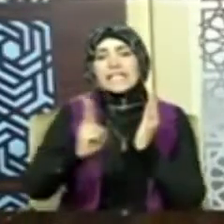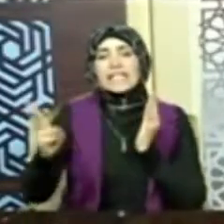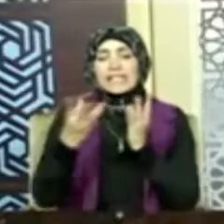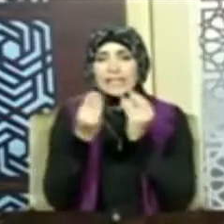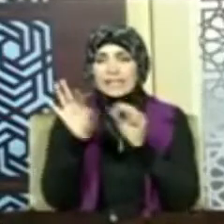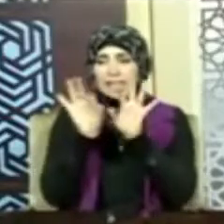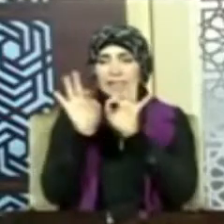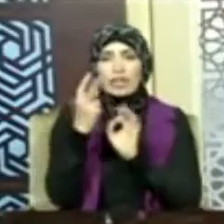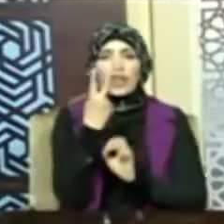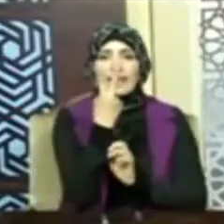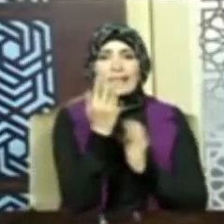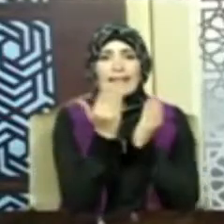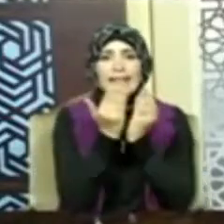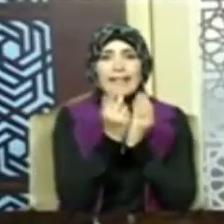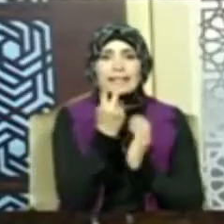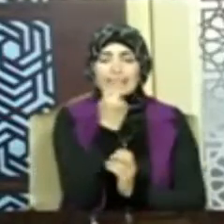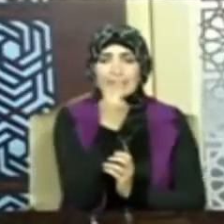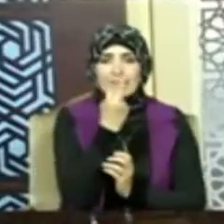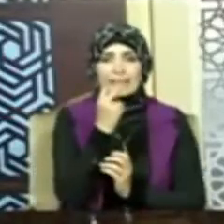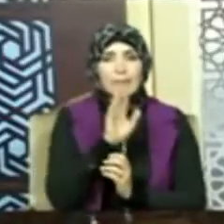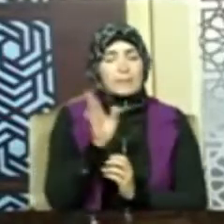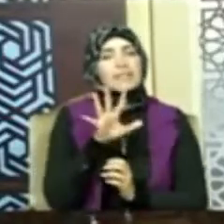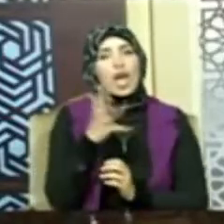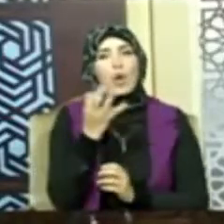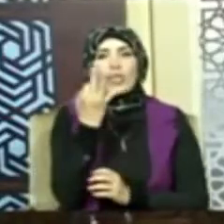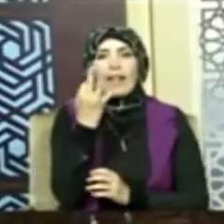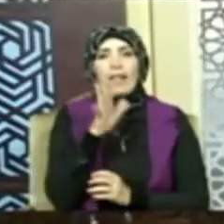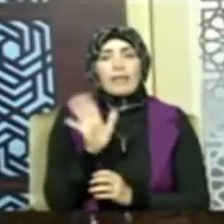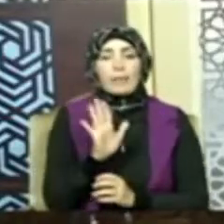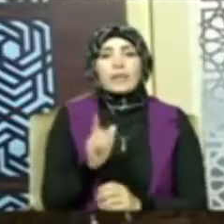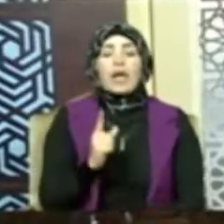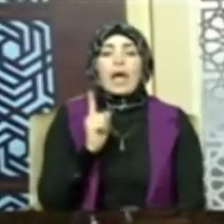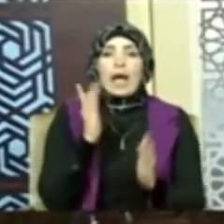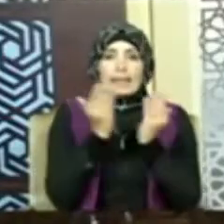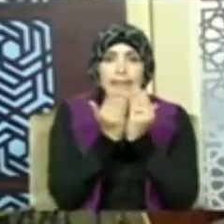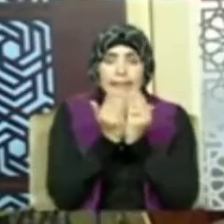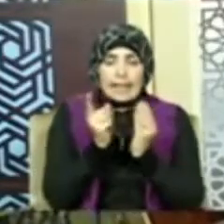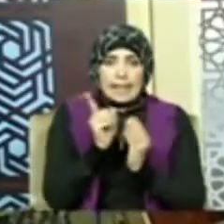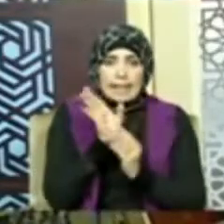ثلاثة على الأكثر. أما الدرس الأول